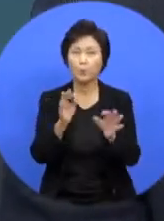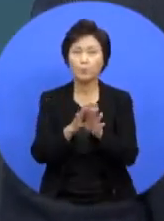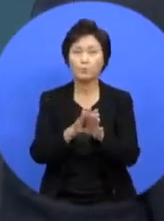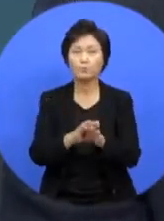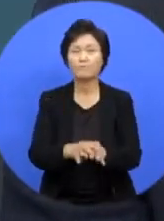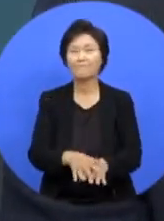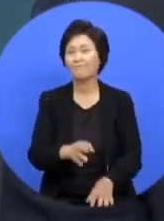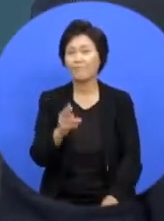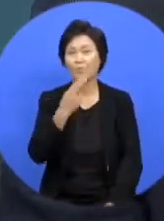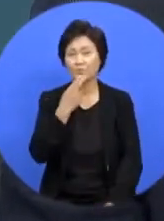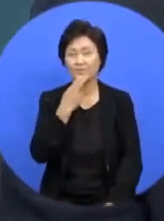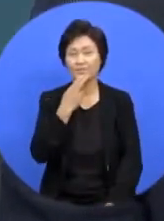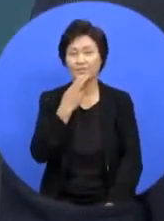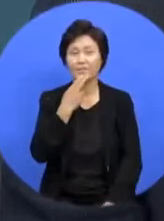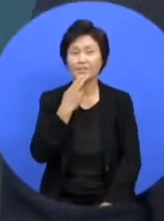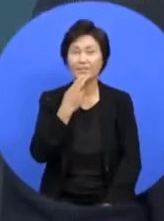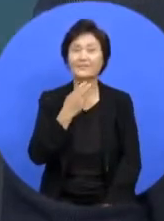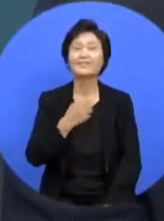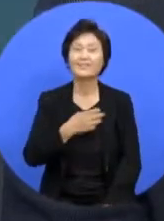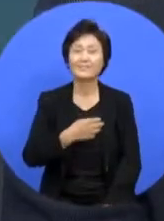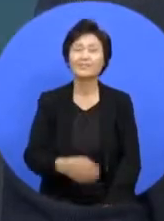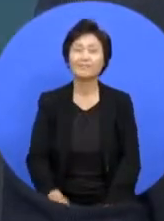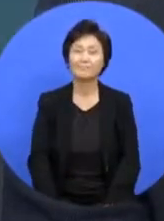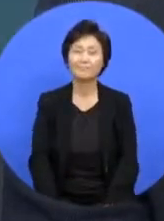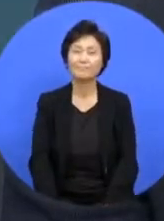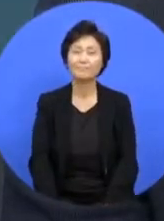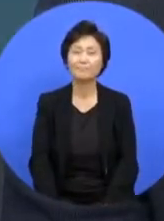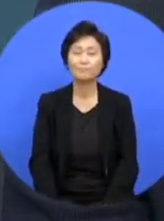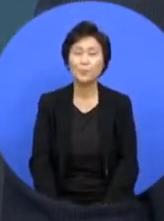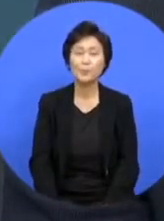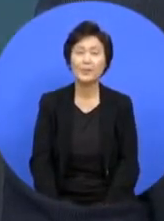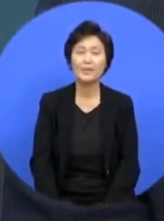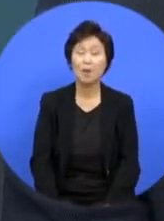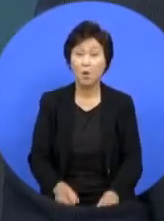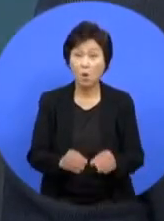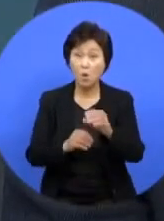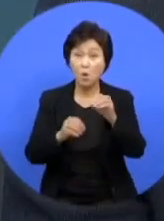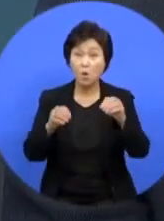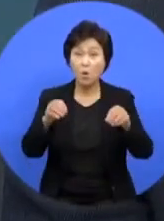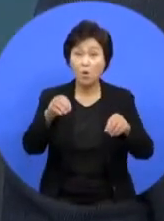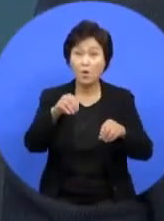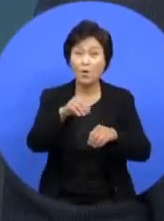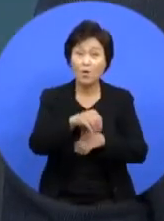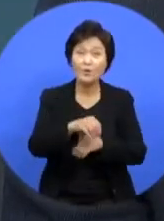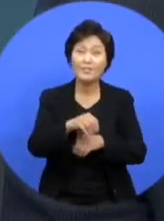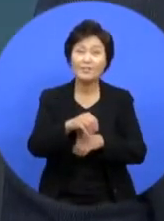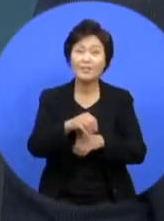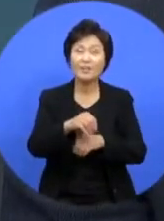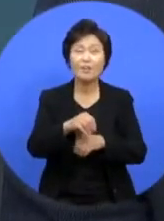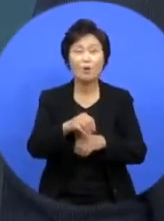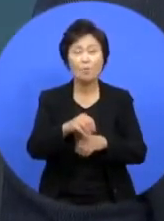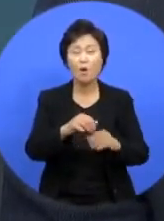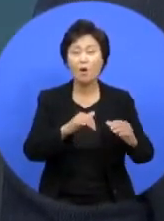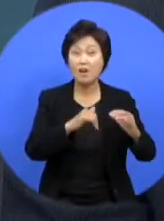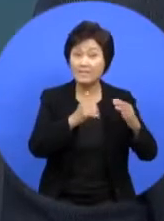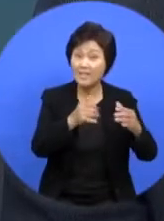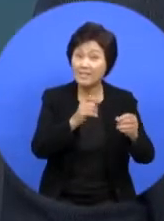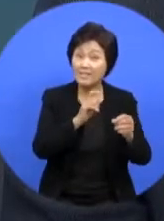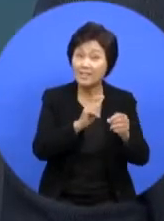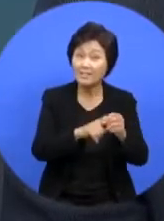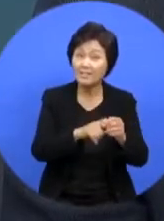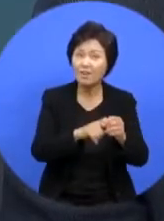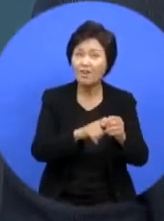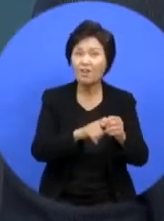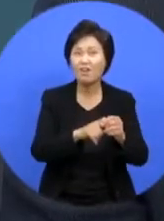부분에서는 더 이상 걱정할 게 없는 것 같아요. 오히려 세속적인 거나 염세적인